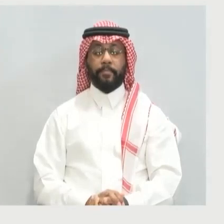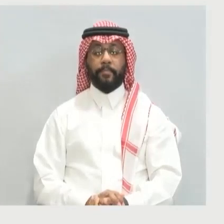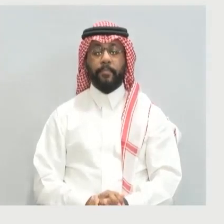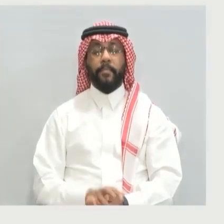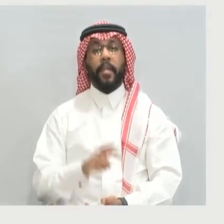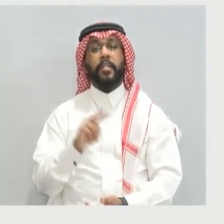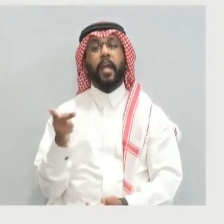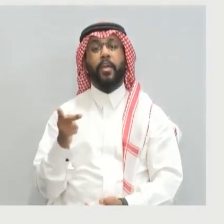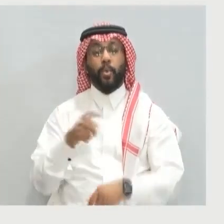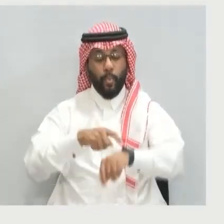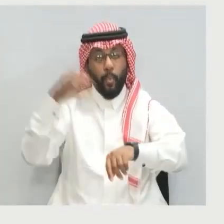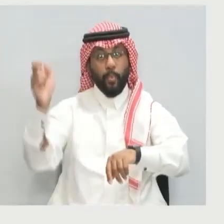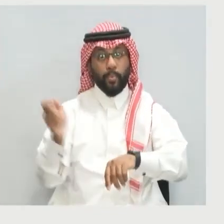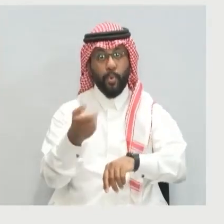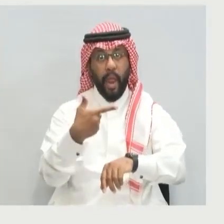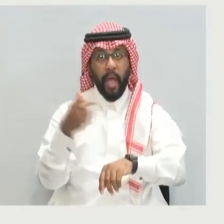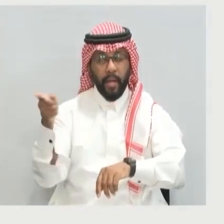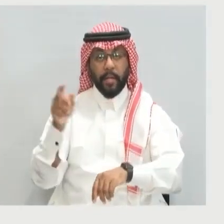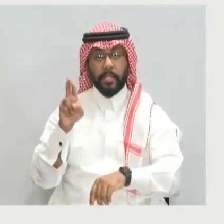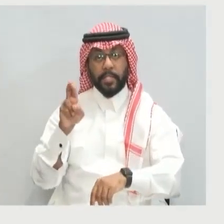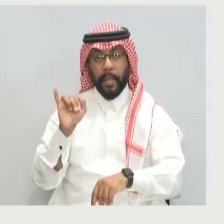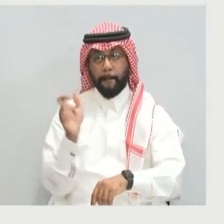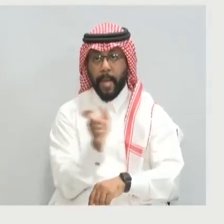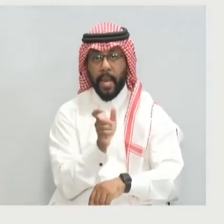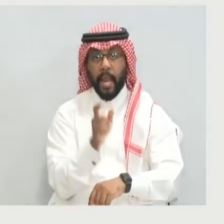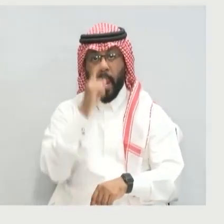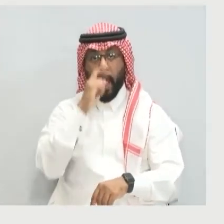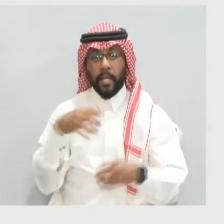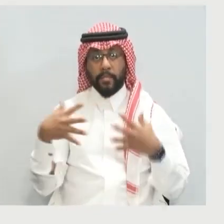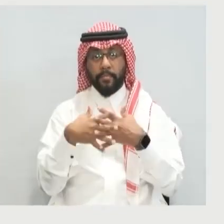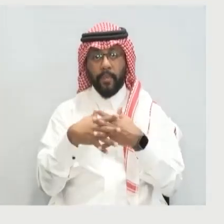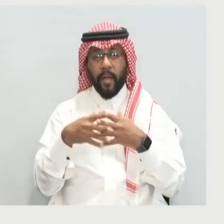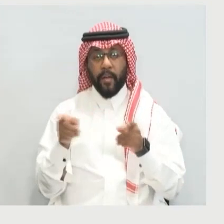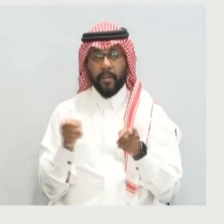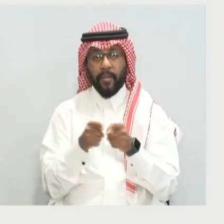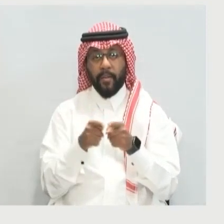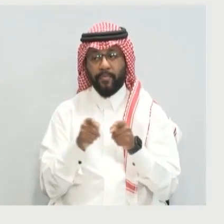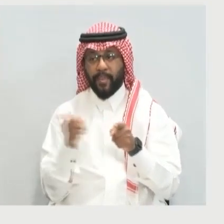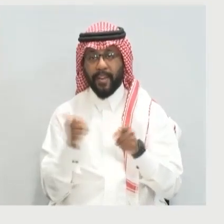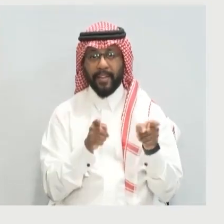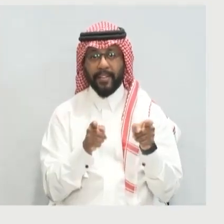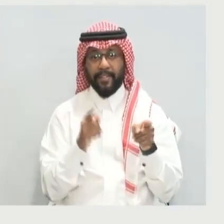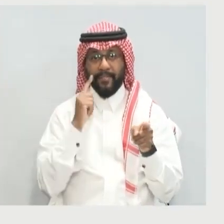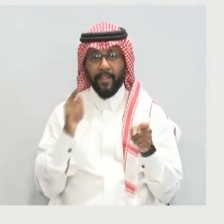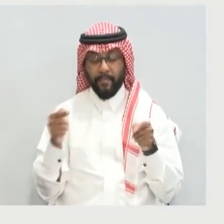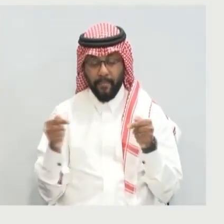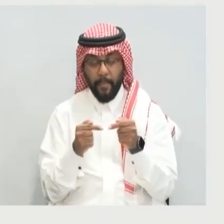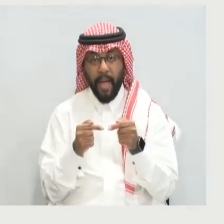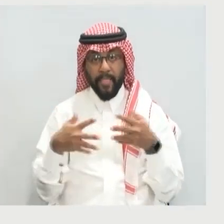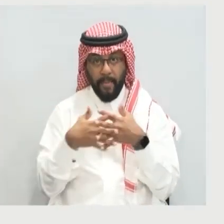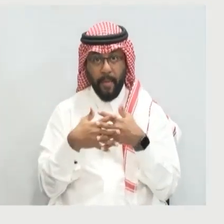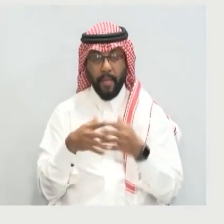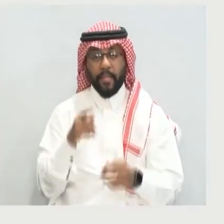التغير في سرعه المواد المتفاعله والناتجه ليست علاقه خطيه مع الزمن هنا ليست علاقه خطيه